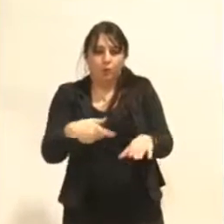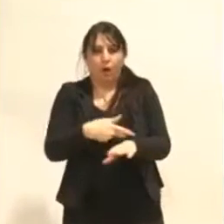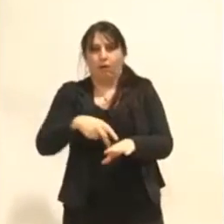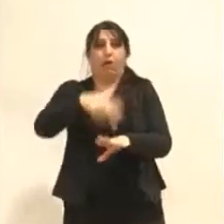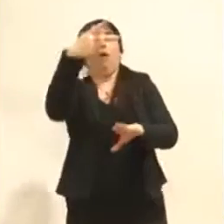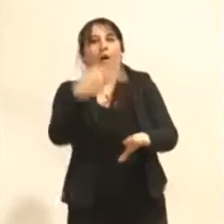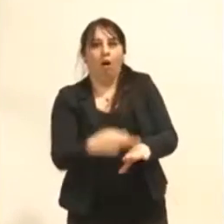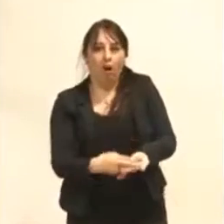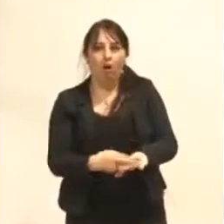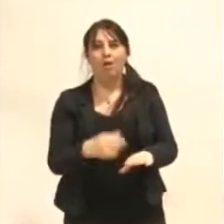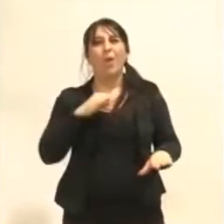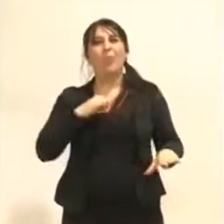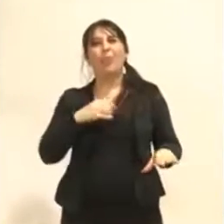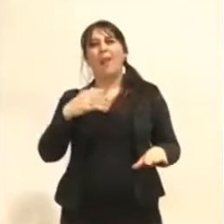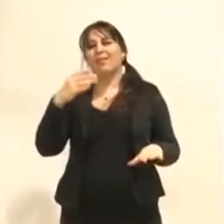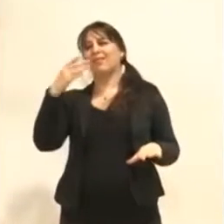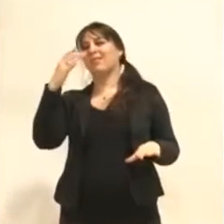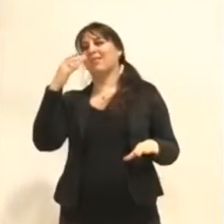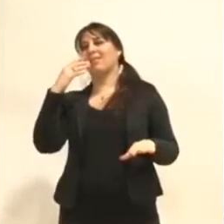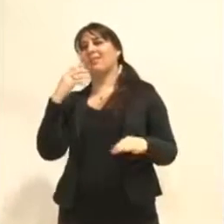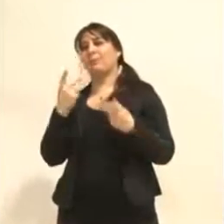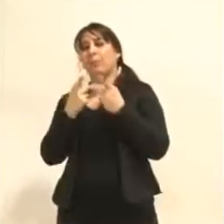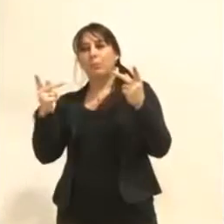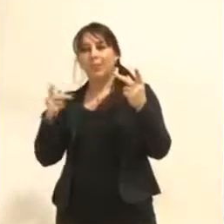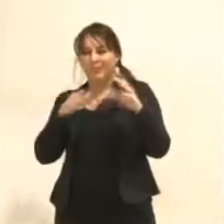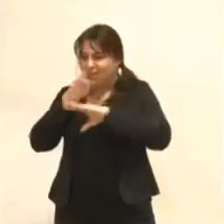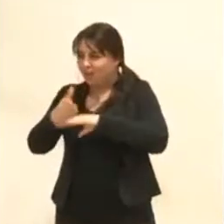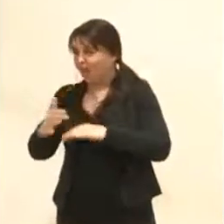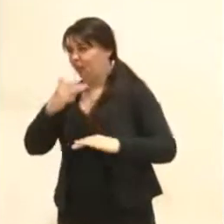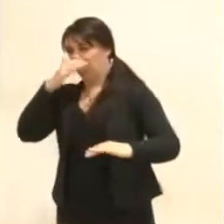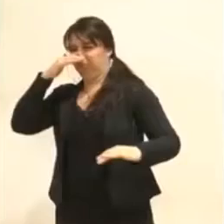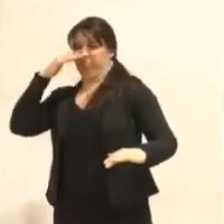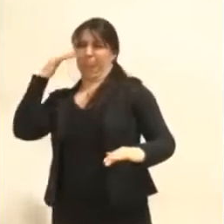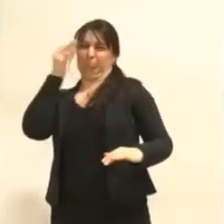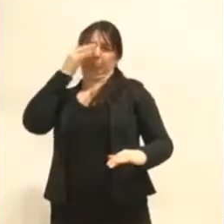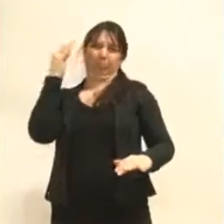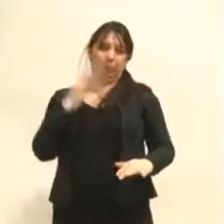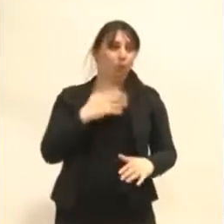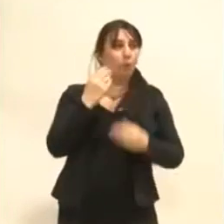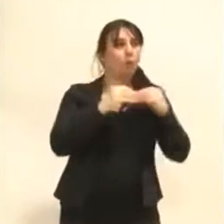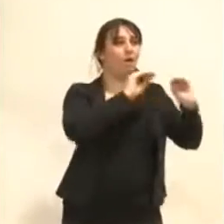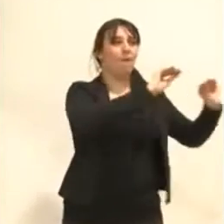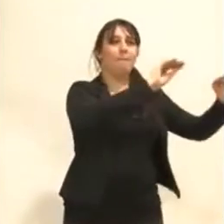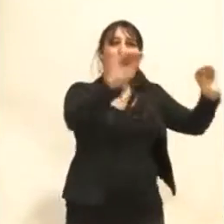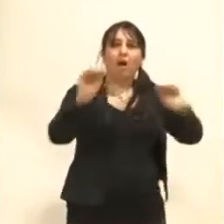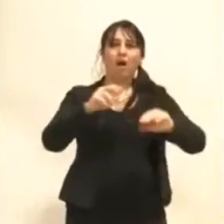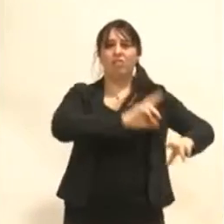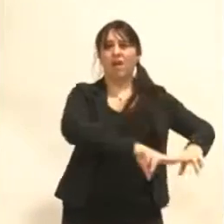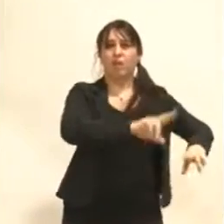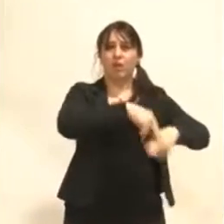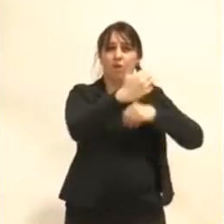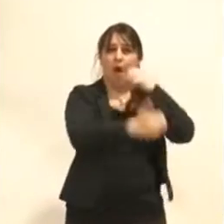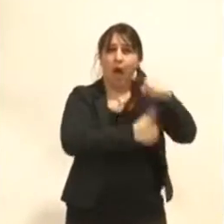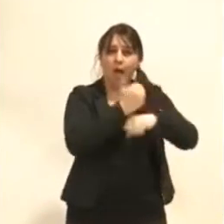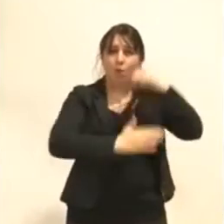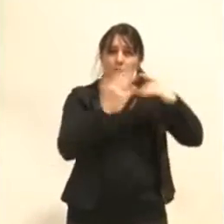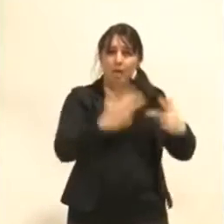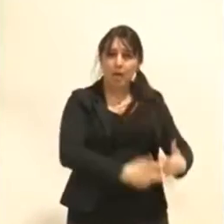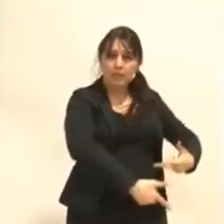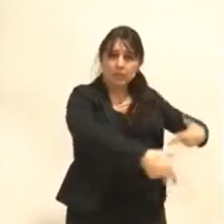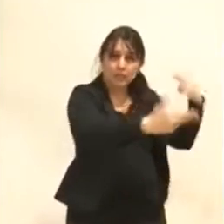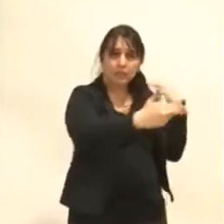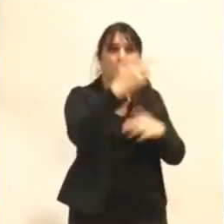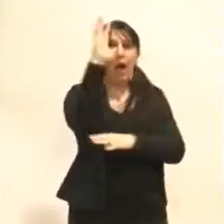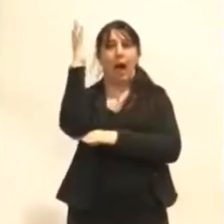toilettes publiques nauséabonds, l'affichage libre, la durée des travaux devant certains commerces étalés sur plus d'un an,